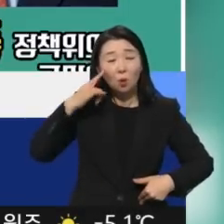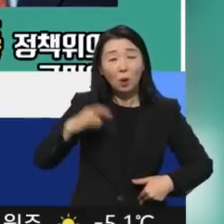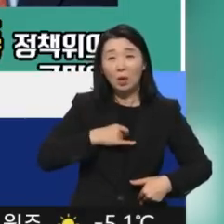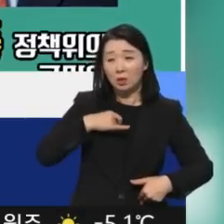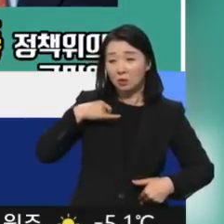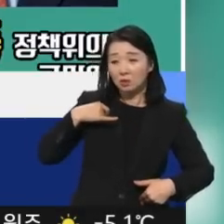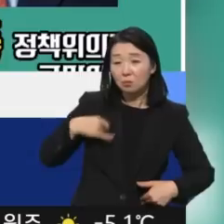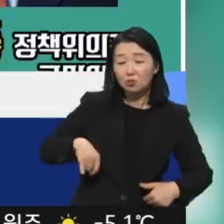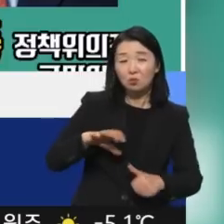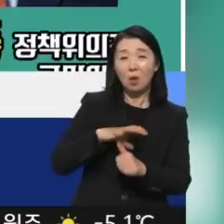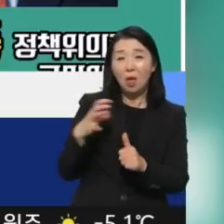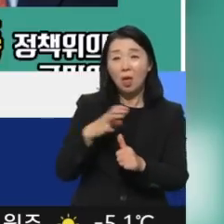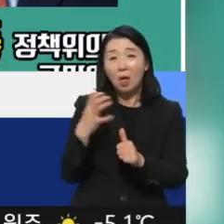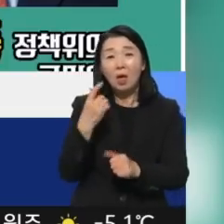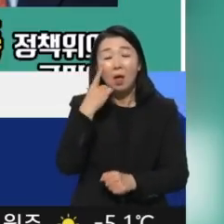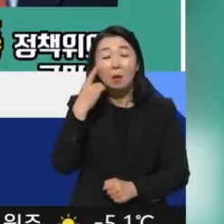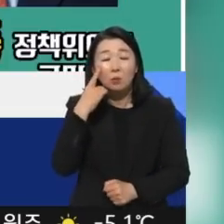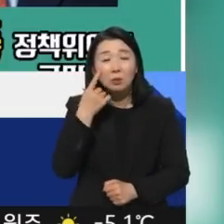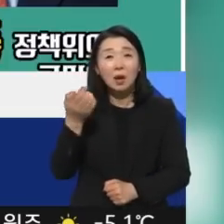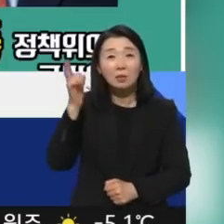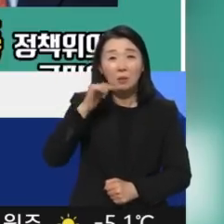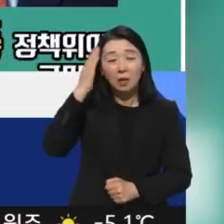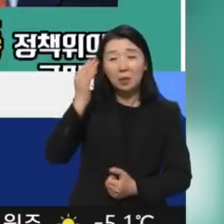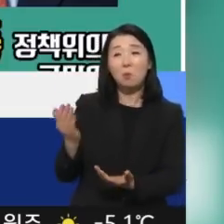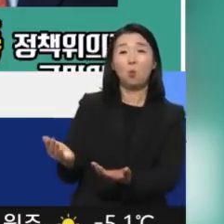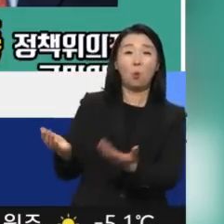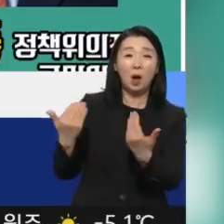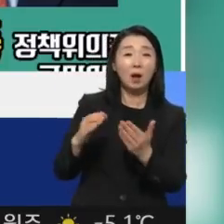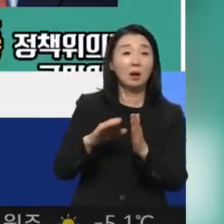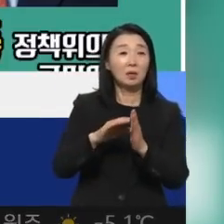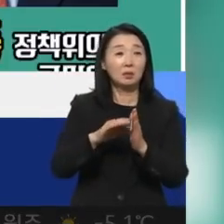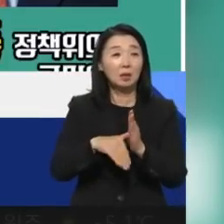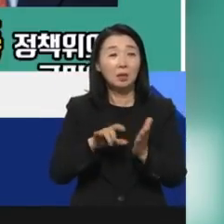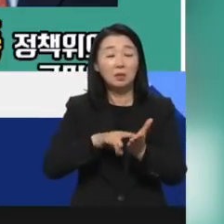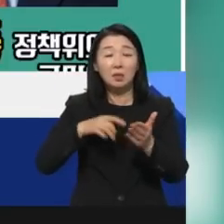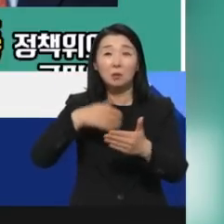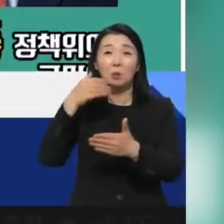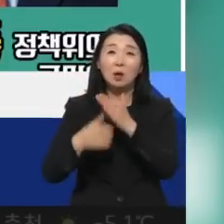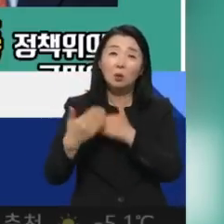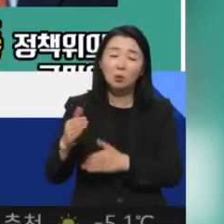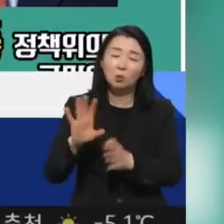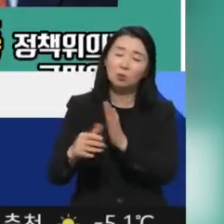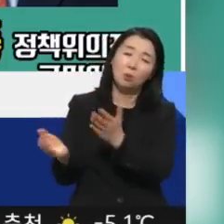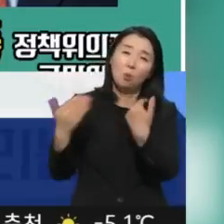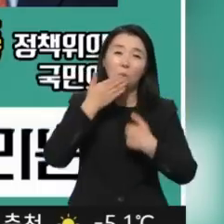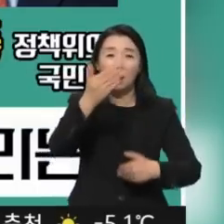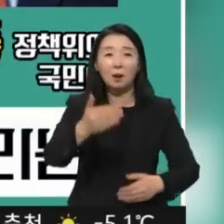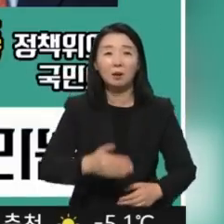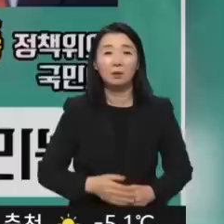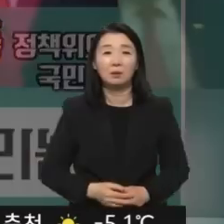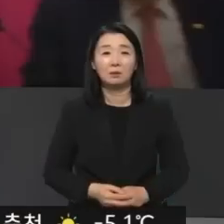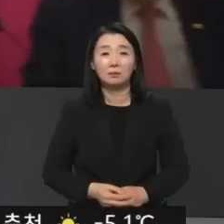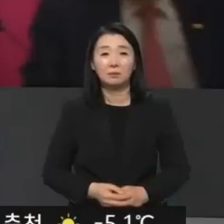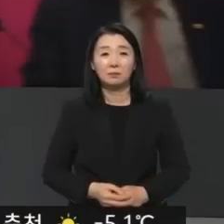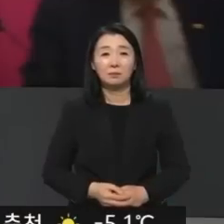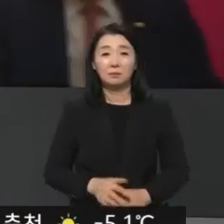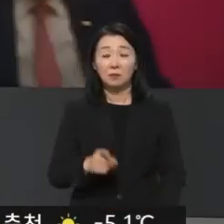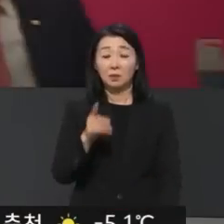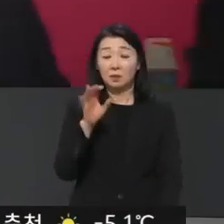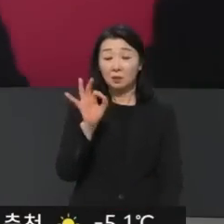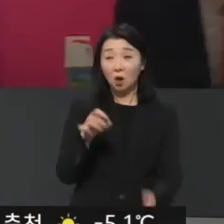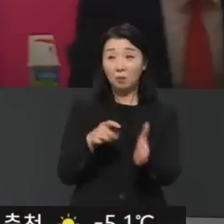많은데 이거를 대한민국이 좀 유치하려면 세금을 좀 깎아줘야 올 거 아니겠습니까? 네,